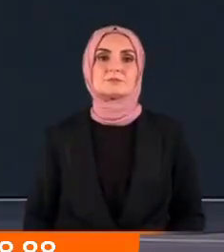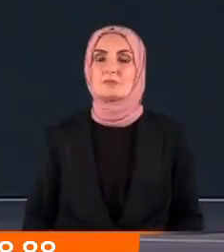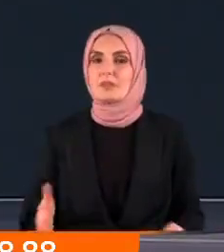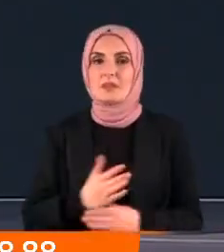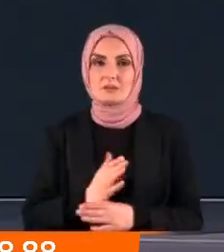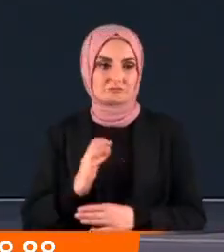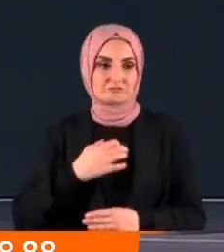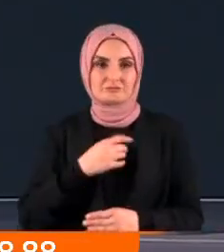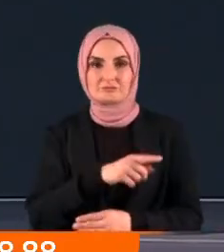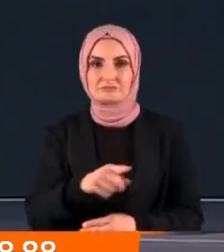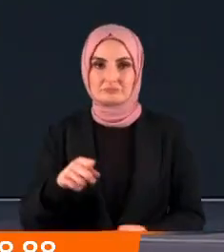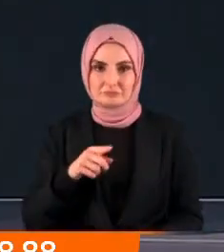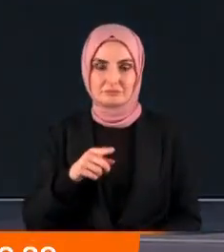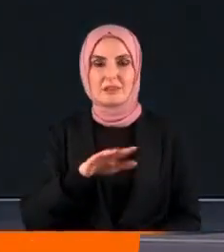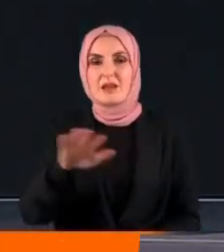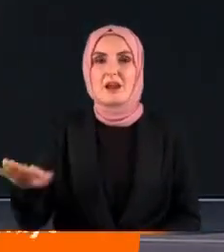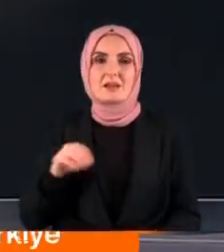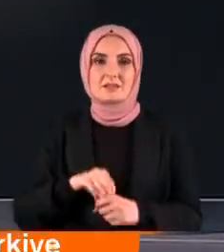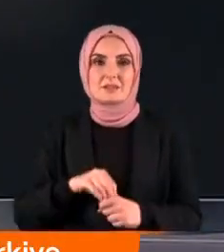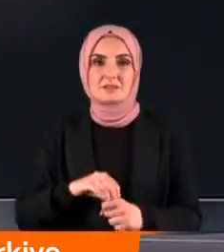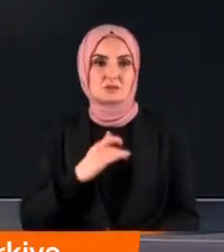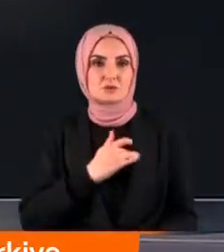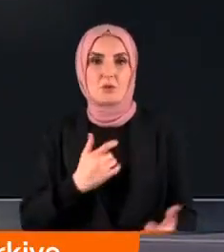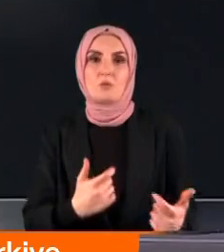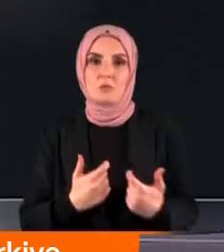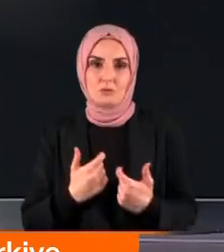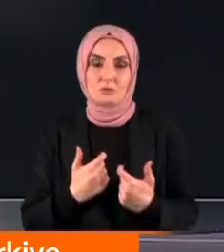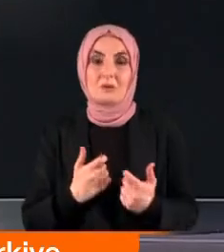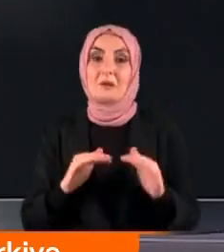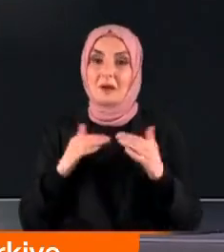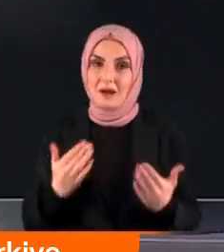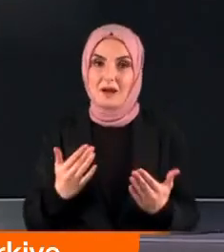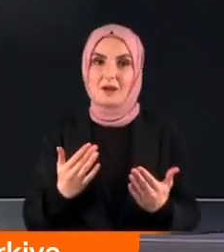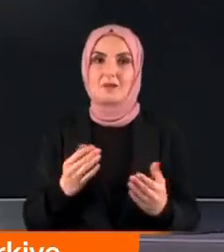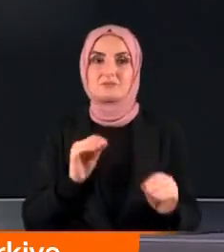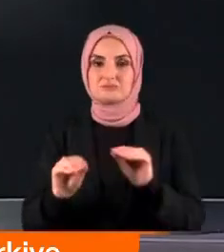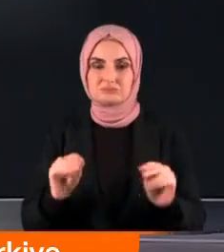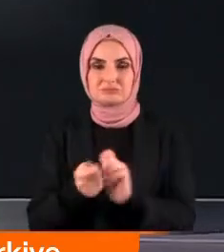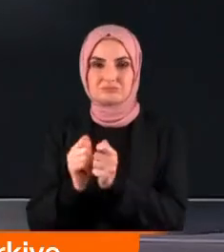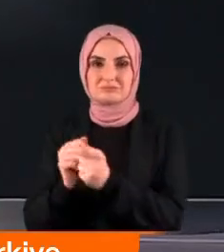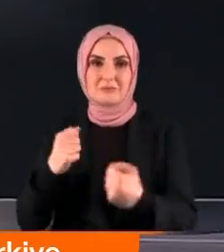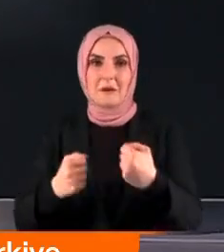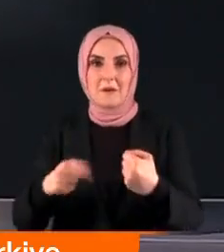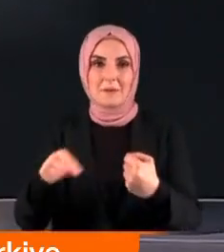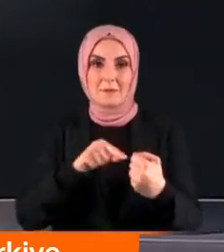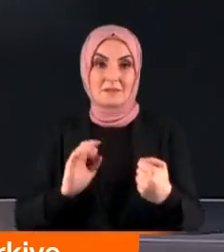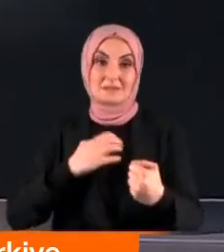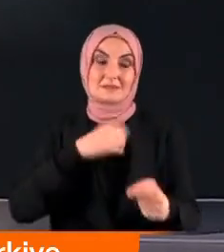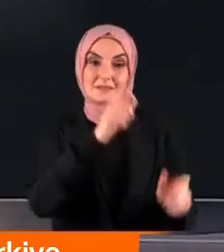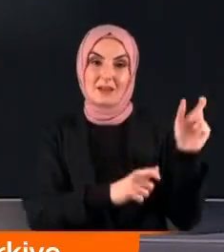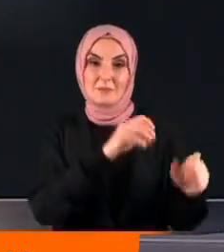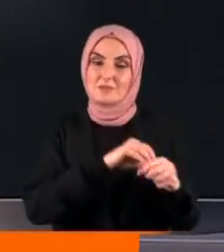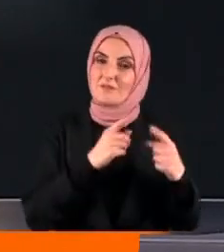Mal herkes için canın yongası ama modifiye araç sahipleri için durum biraz daha farklı. Onlar otomobillerine gözleri gibi